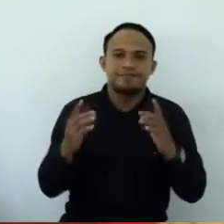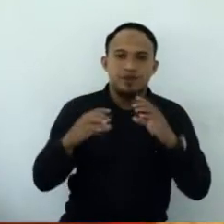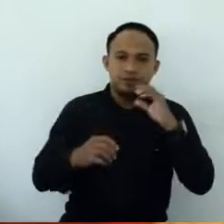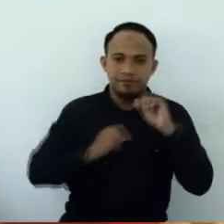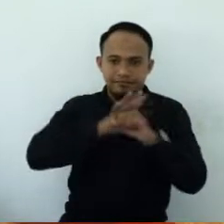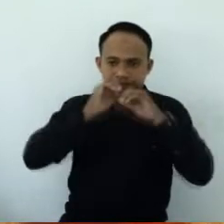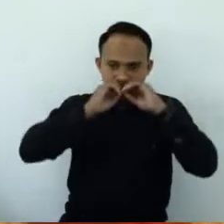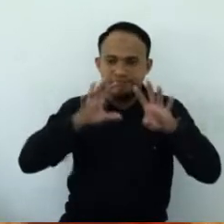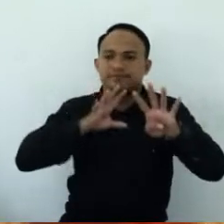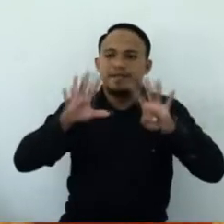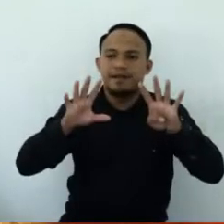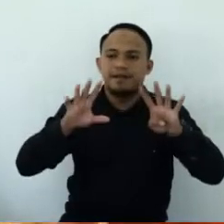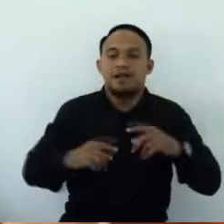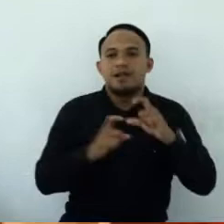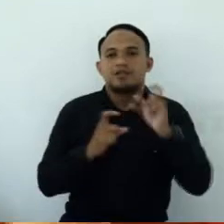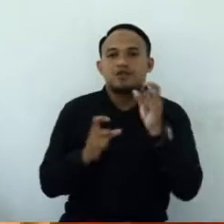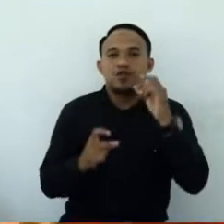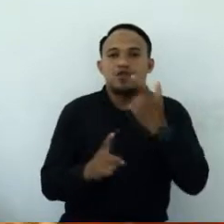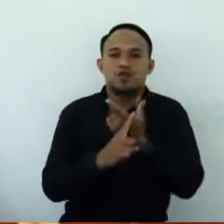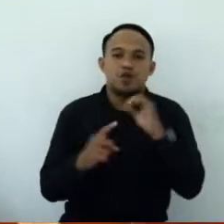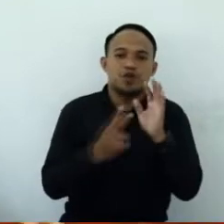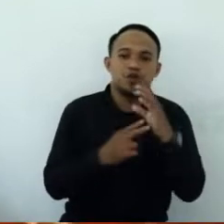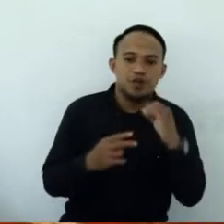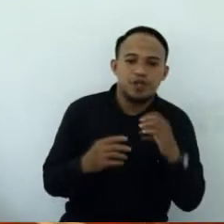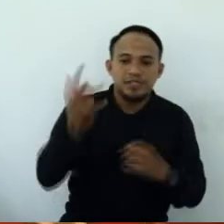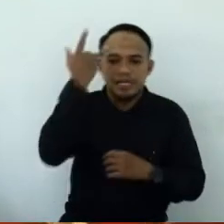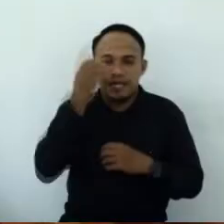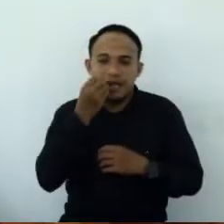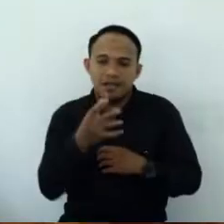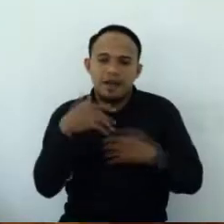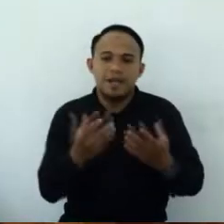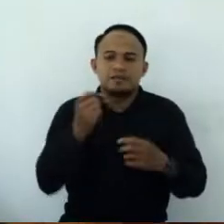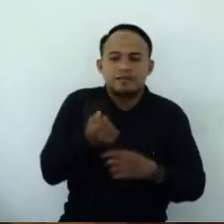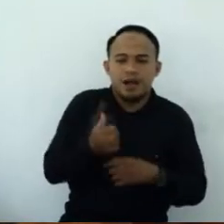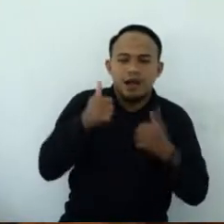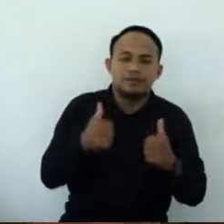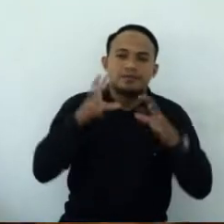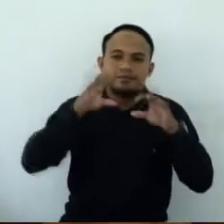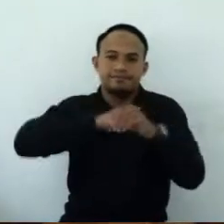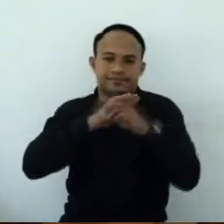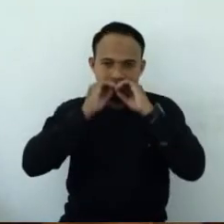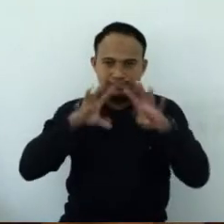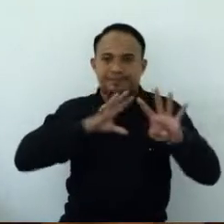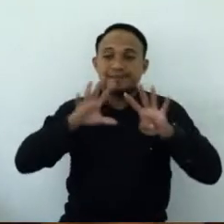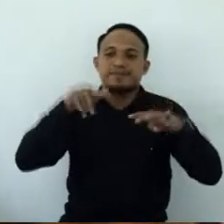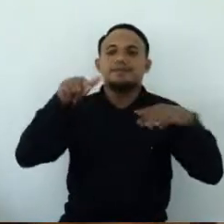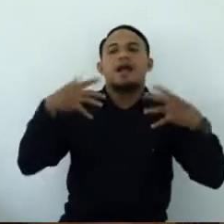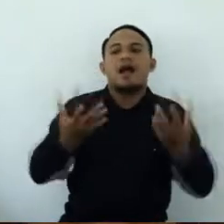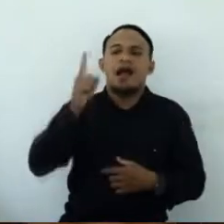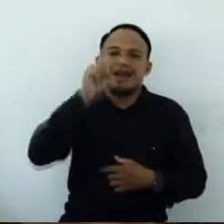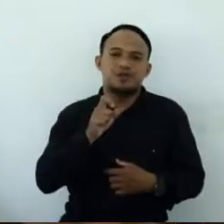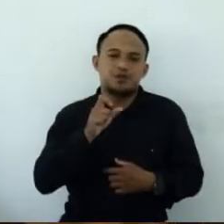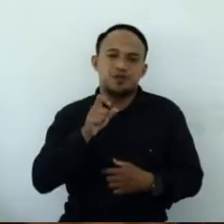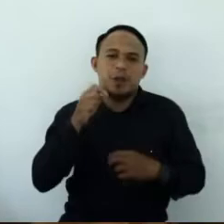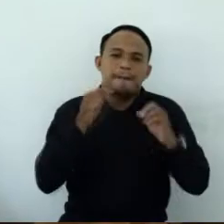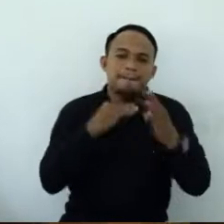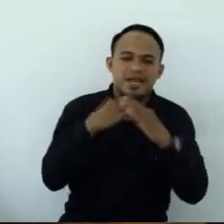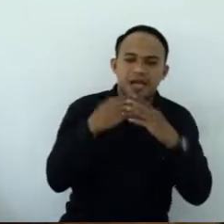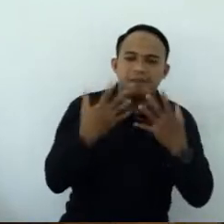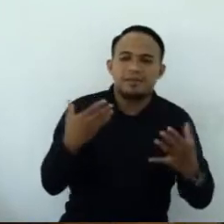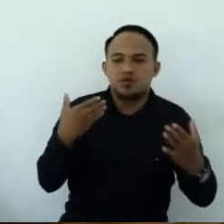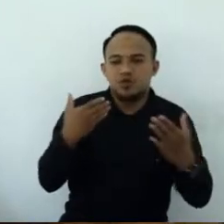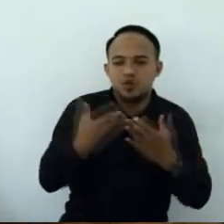pandemic of it 19 Suryono mengatakan langkah percepatan mengatasi covert 19 terus